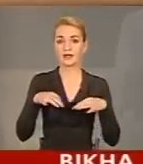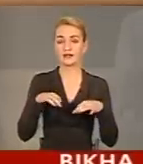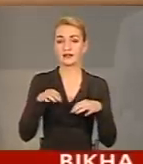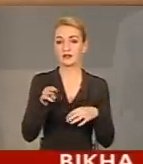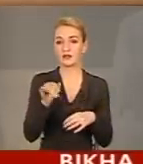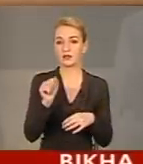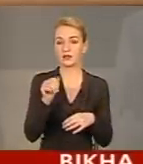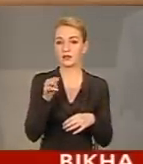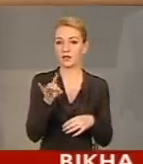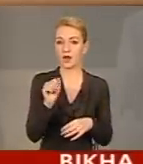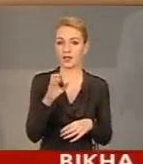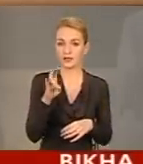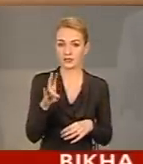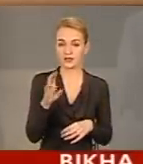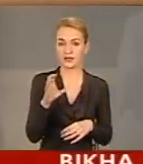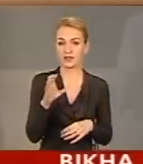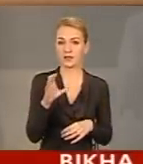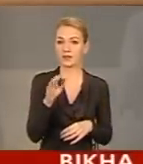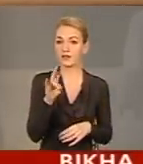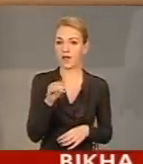Транснафти, Укрнафти і